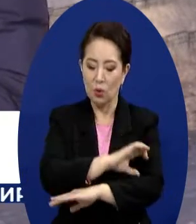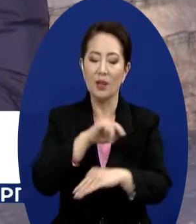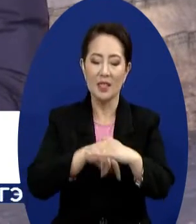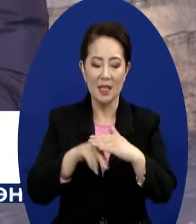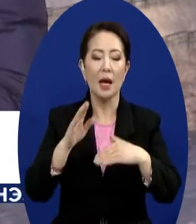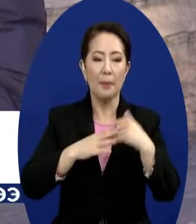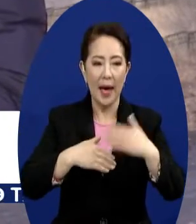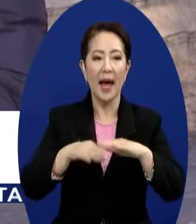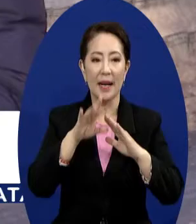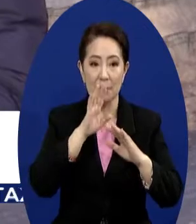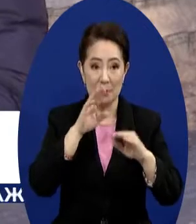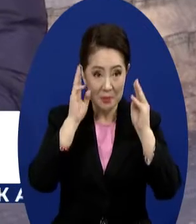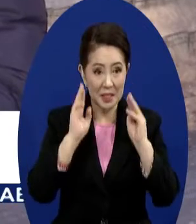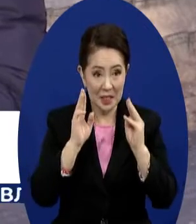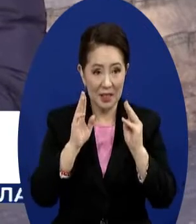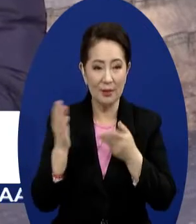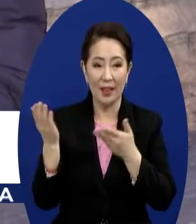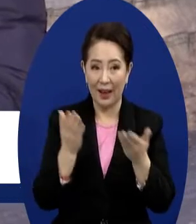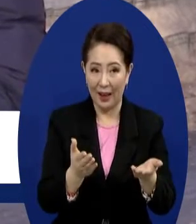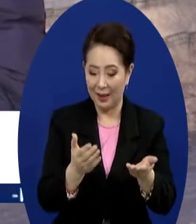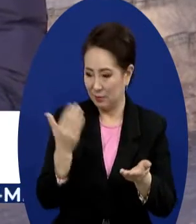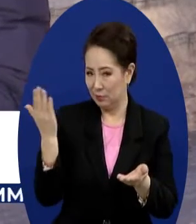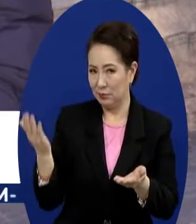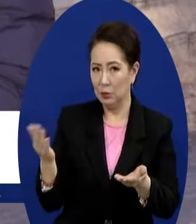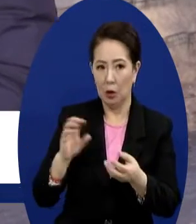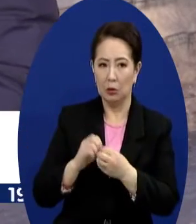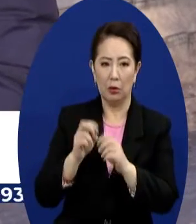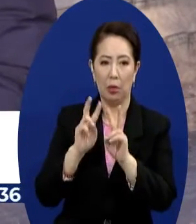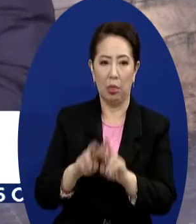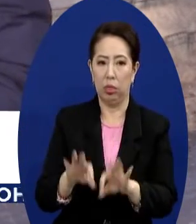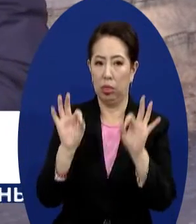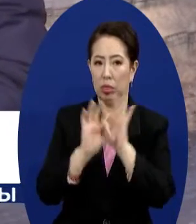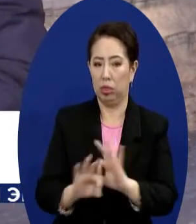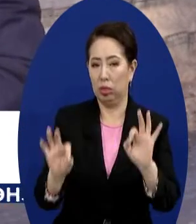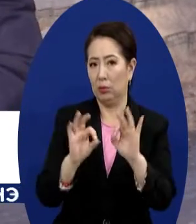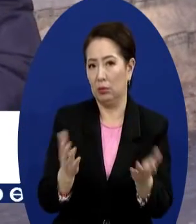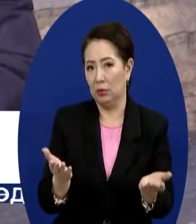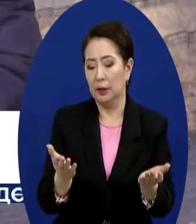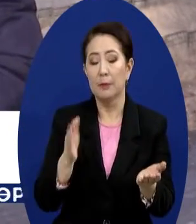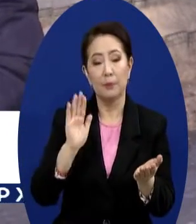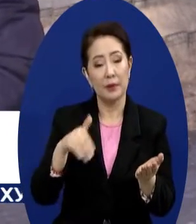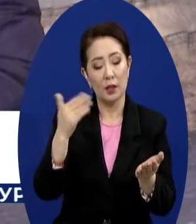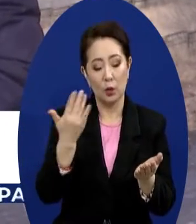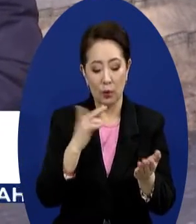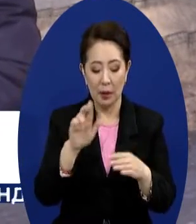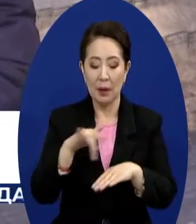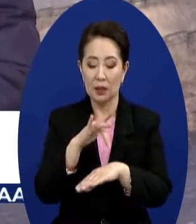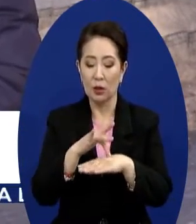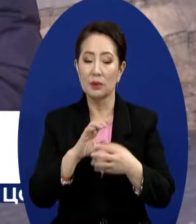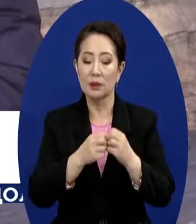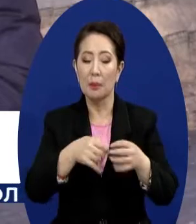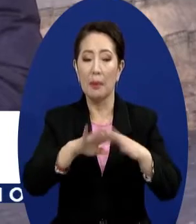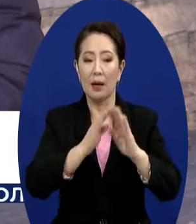цэцэрлэг барина гэсэн юм шийдвэрийг гаргаж байсан. Энэ шийдвэр өнөөдөр хүртэл хэрэгжээг байна. Цаашдаа нийслэлийн хэмжээнд баригдаж байгаа